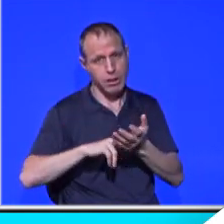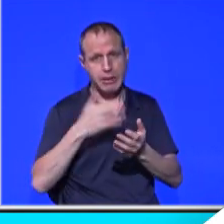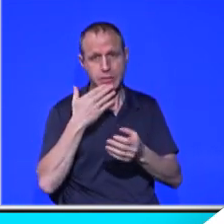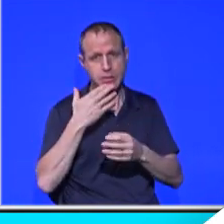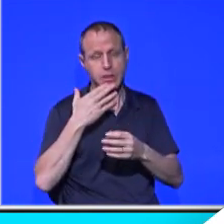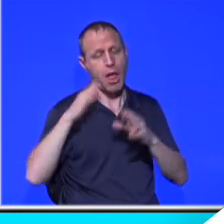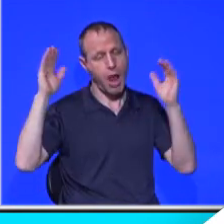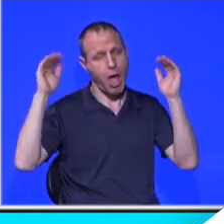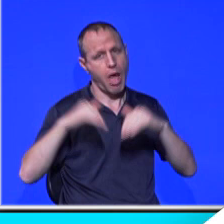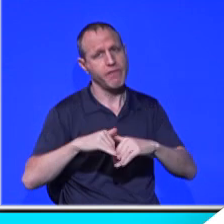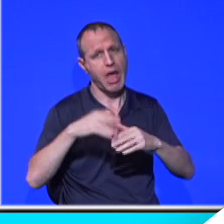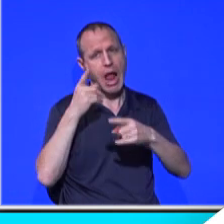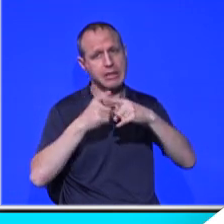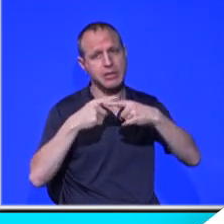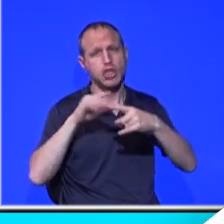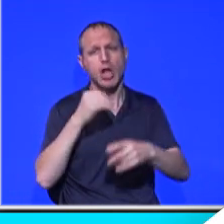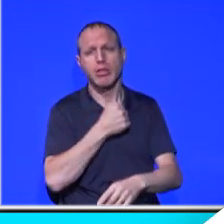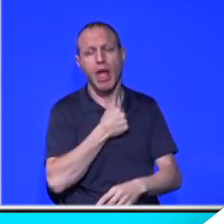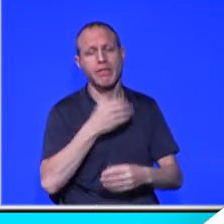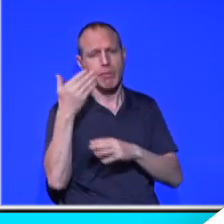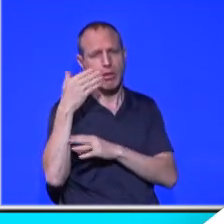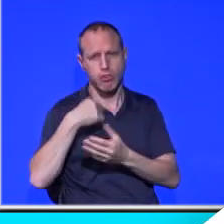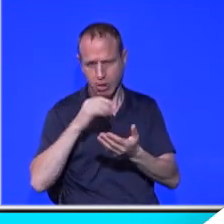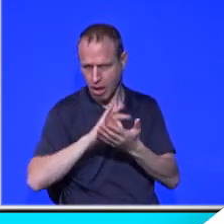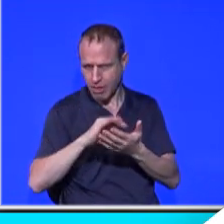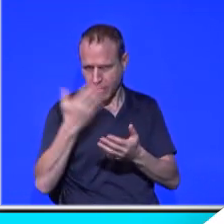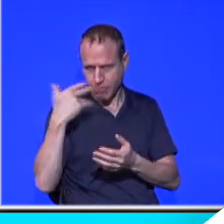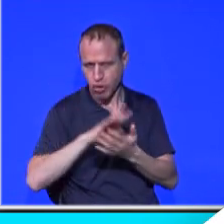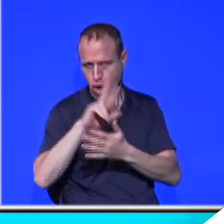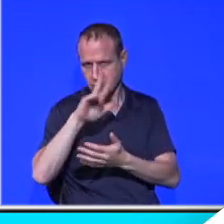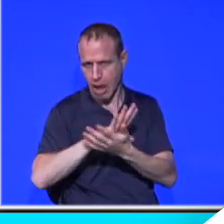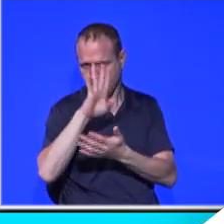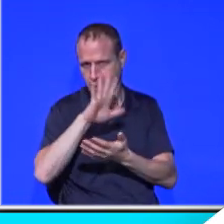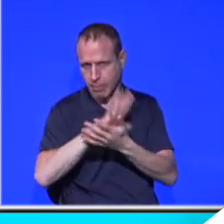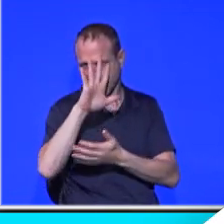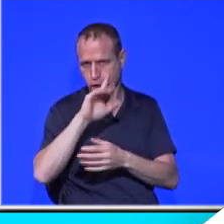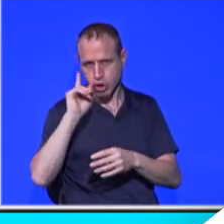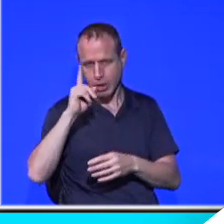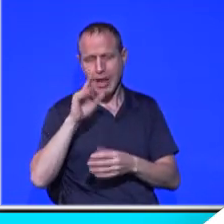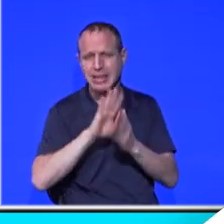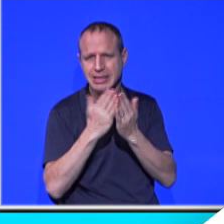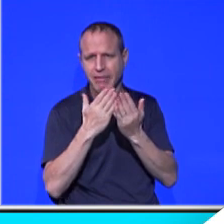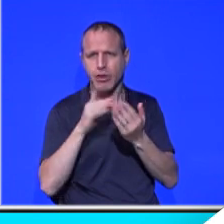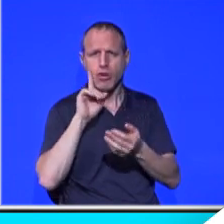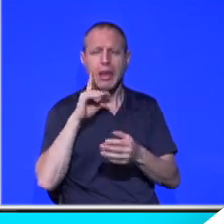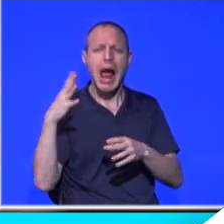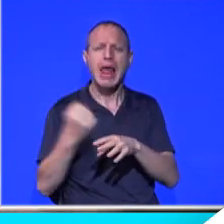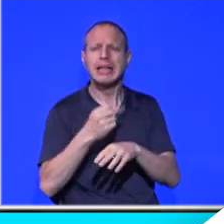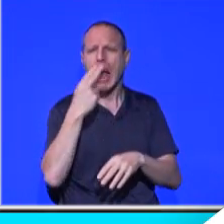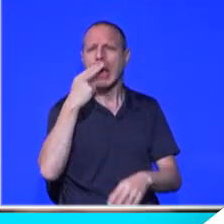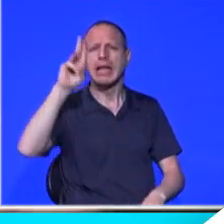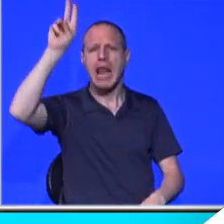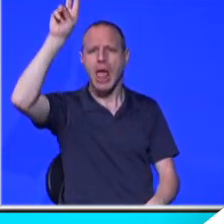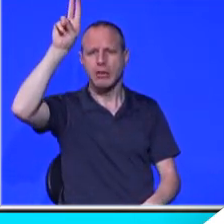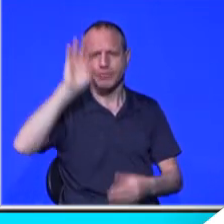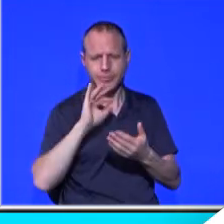על הציר של דת ומדינה. כאשר כתבתי לפני 13, 14, 15 שנים, ספר שנקרא לנצח את היטלר,